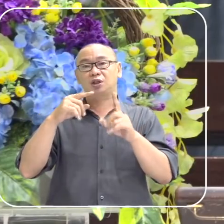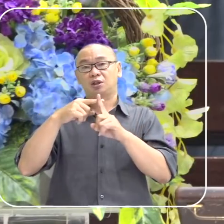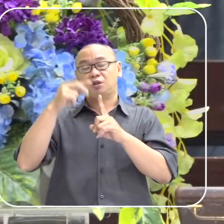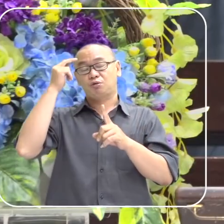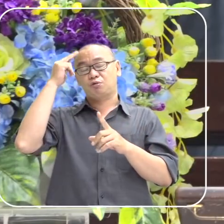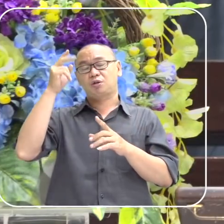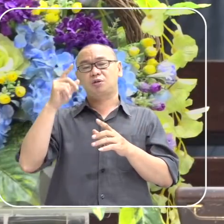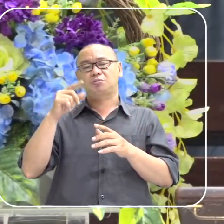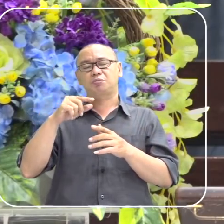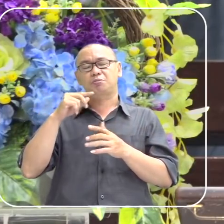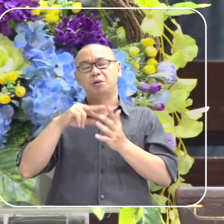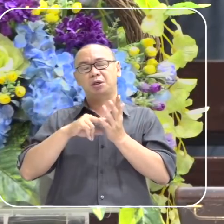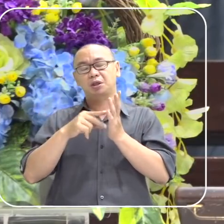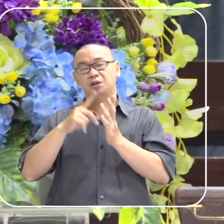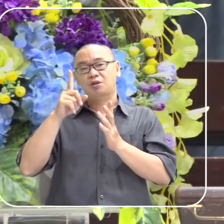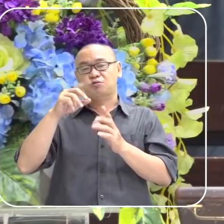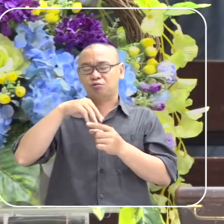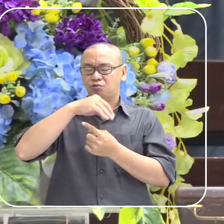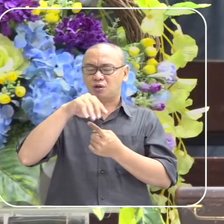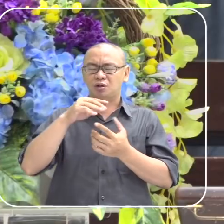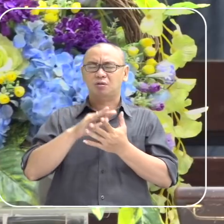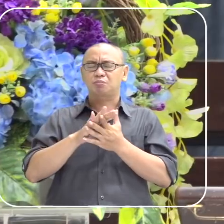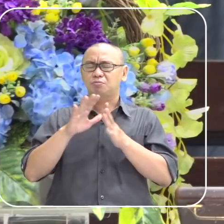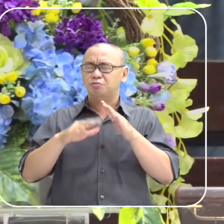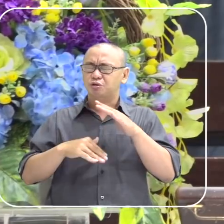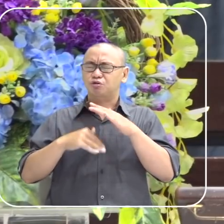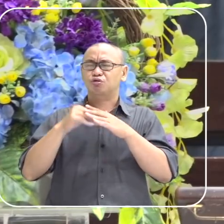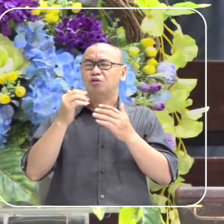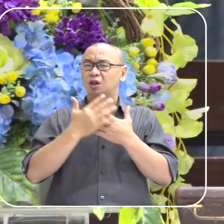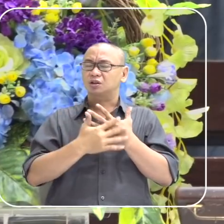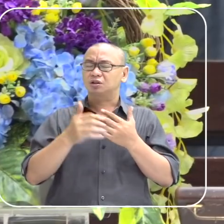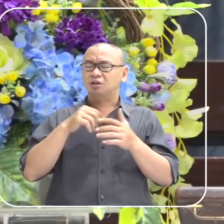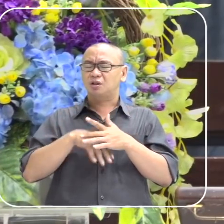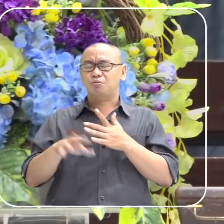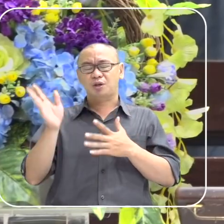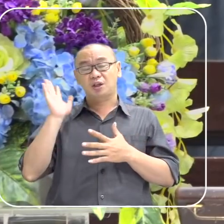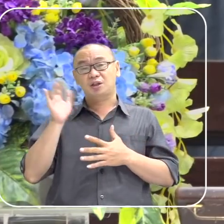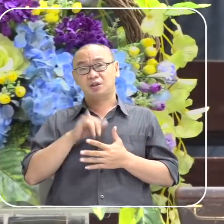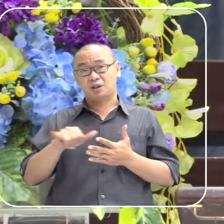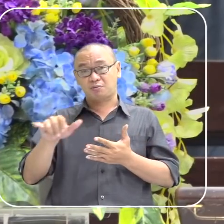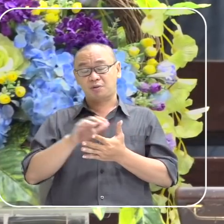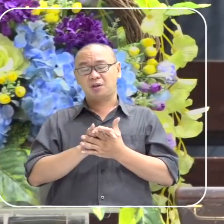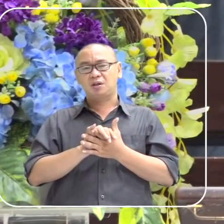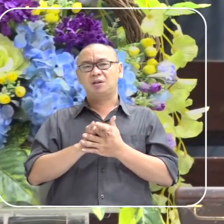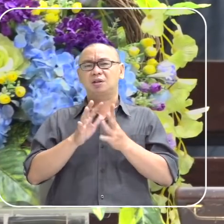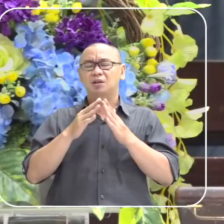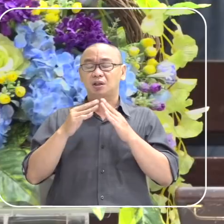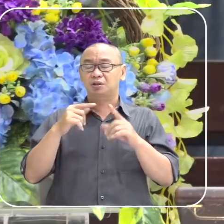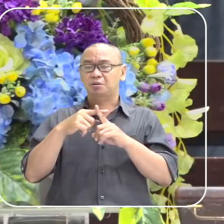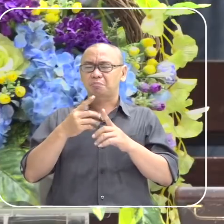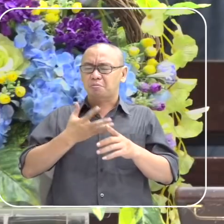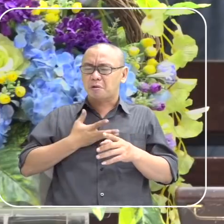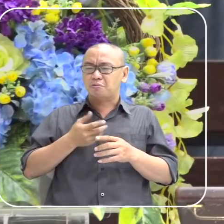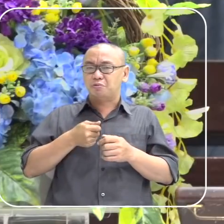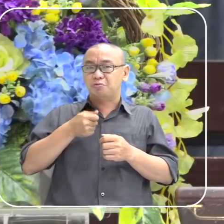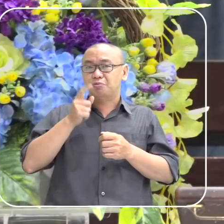Tuhan sebagai satu keluarga yang utuh, penuh kasih di dalam melayani sesama. Gereja yang mau diutus